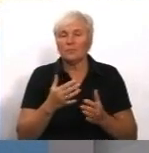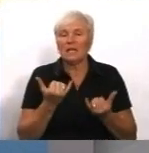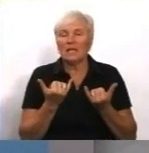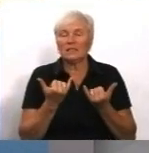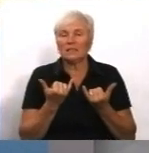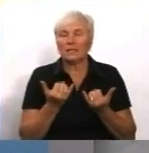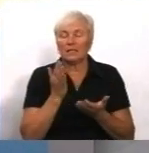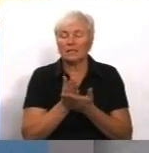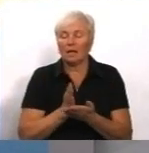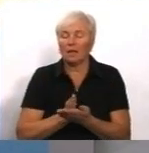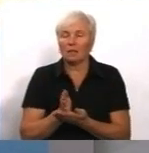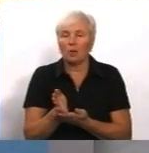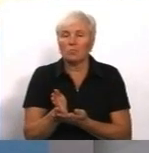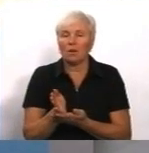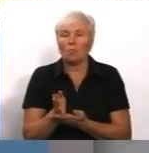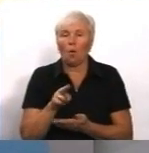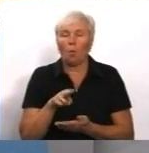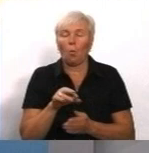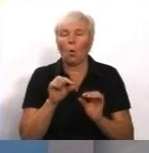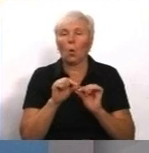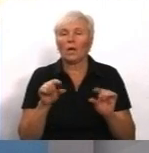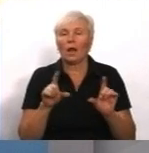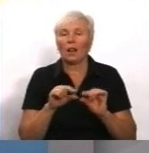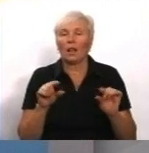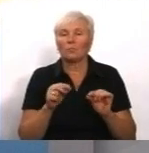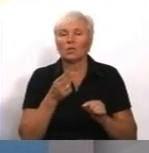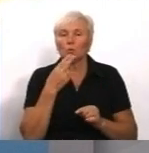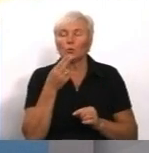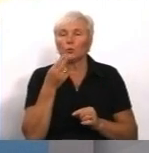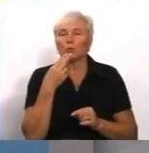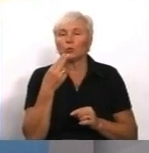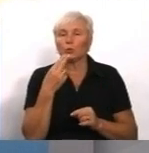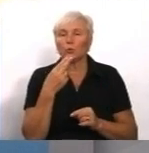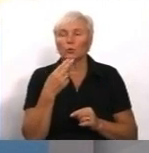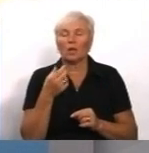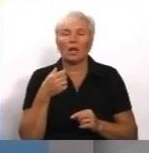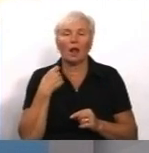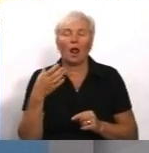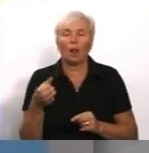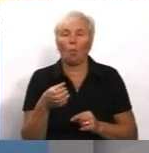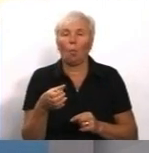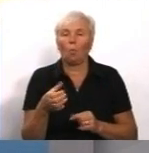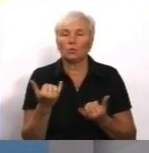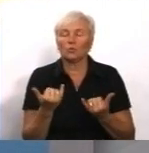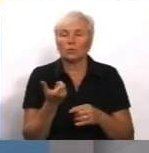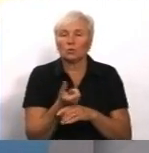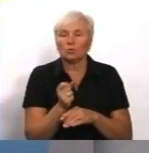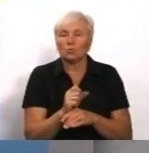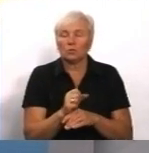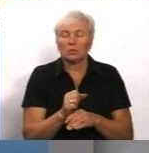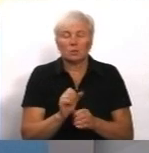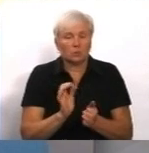напрямок по рекламі тютюну і алкоголю. Сьогодні дуже плотно займається